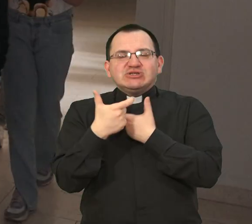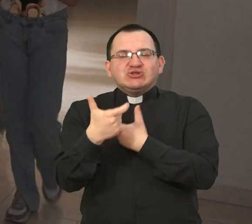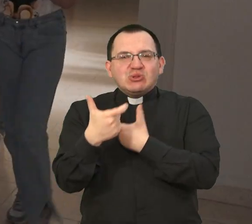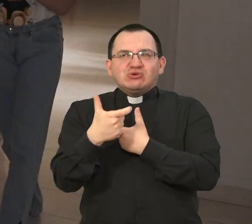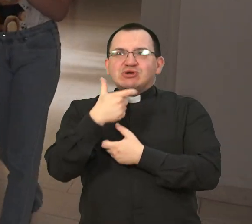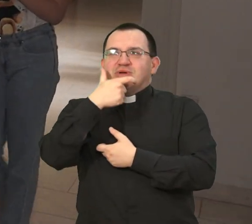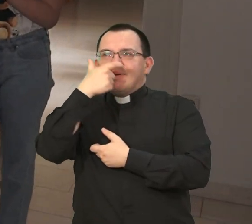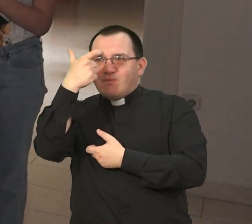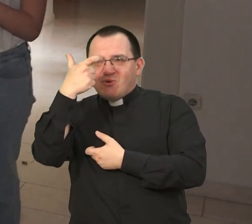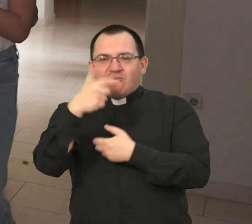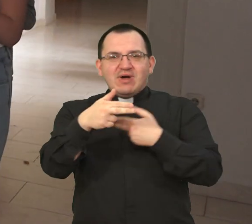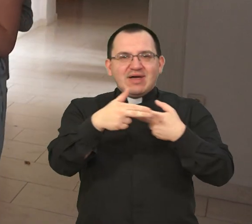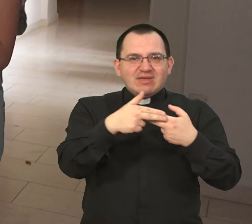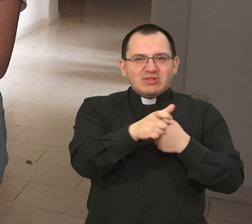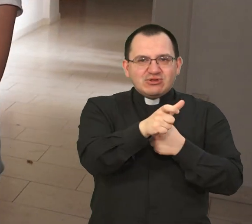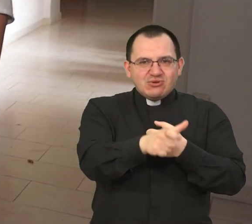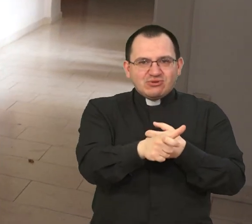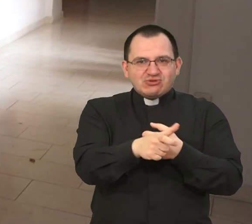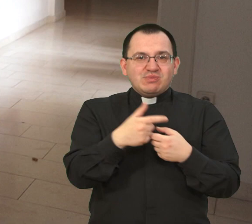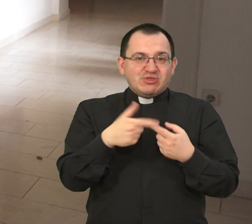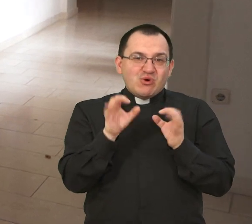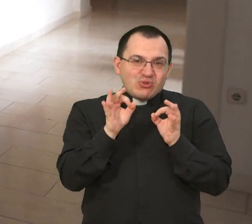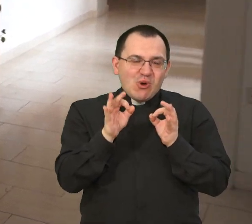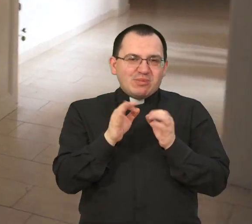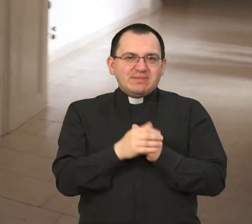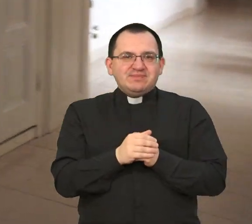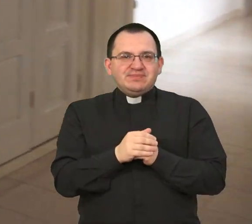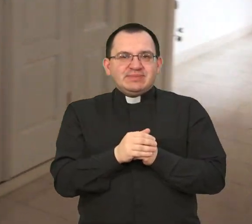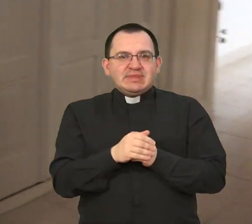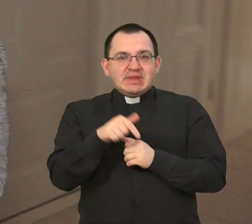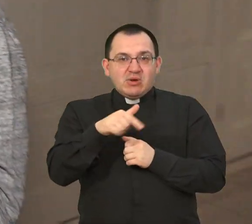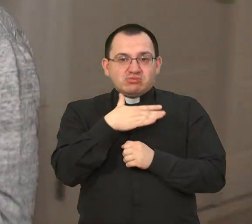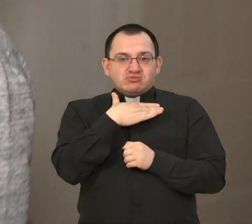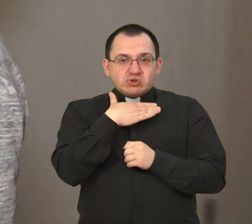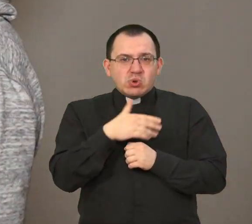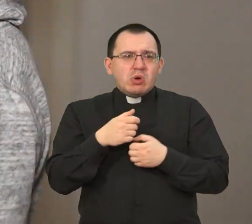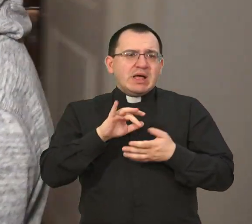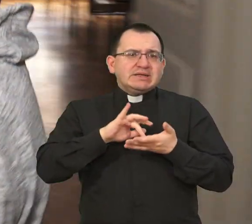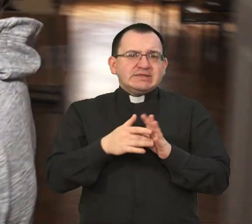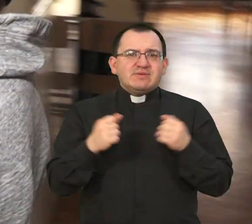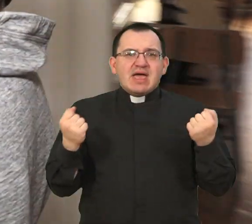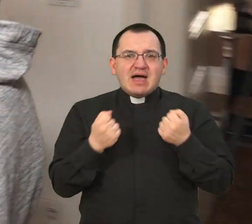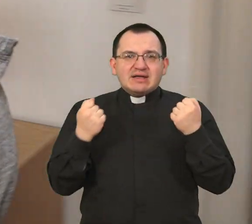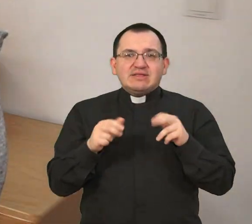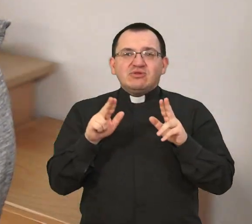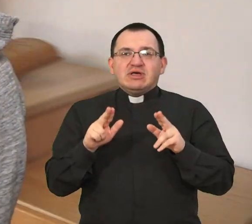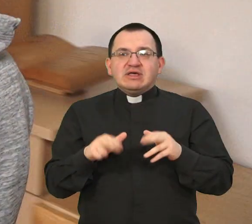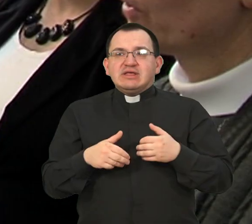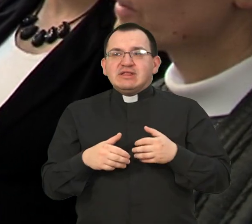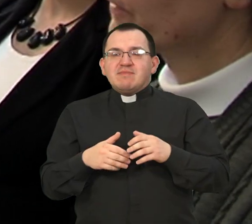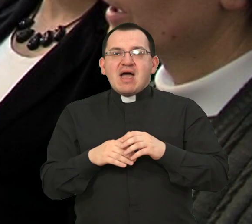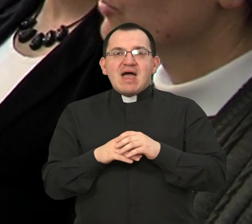služim Bogu, bližnjemu, na dobro. U školi, kroz sve aktivnosti, nastoje razvijati duh